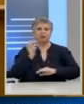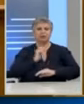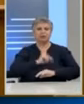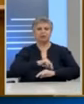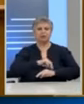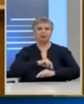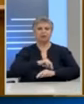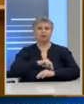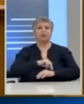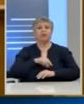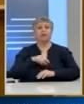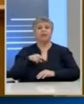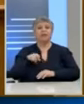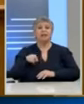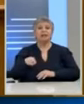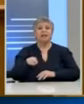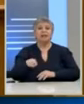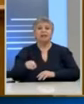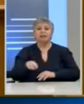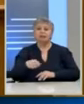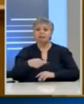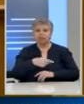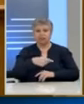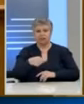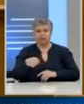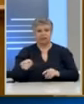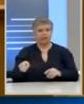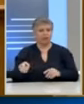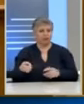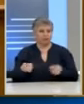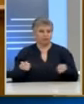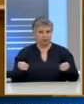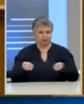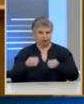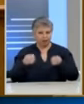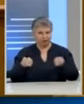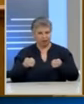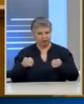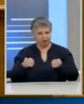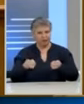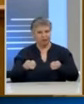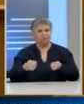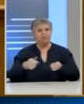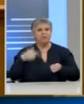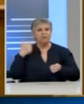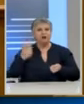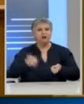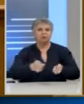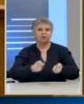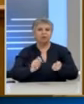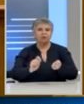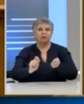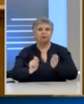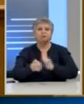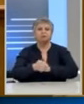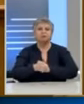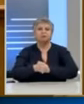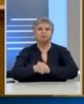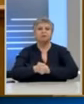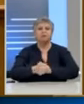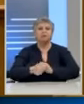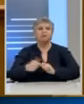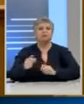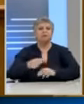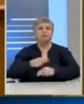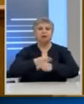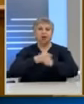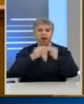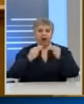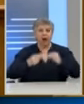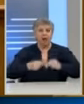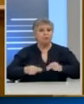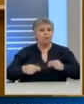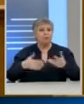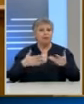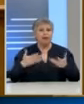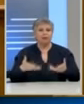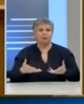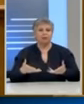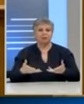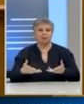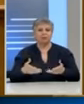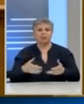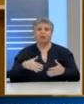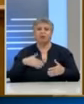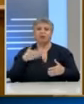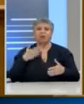εισαγωγικά, από εσάς, αυτονόητη αλλαγή που αποσκοπεί στη βελτίωση της παραγωγικότητας. Αλλαγή που